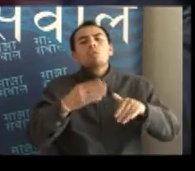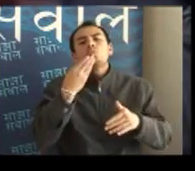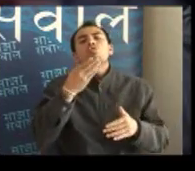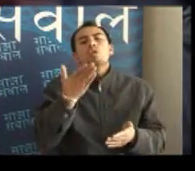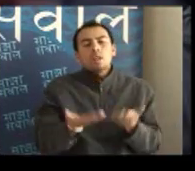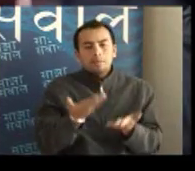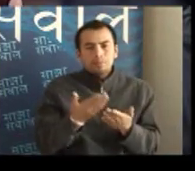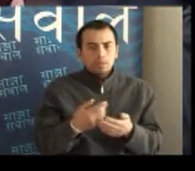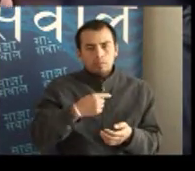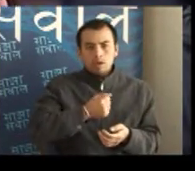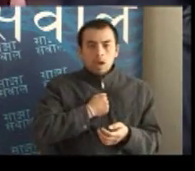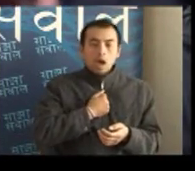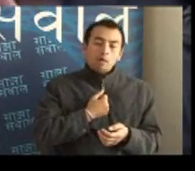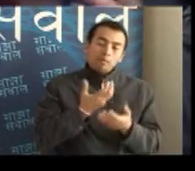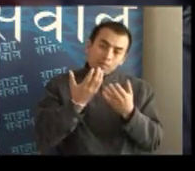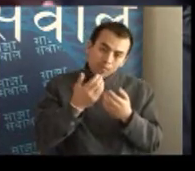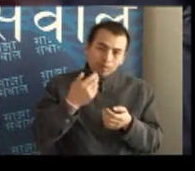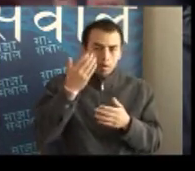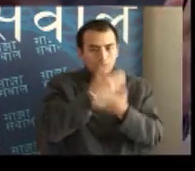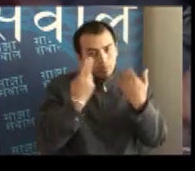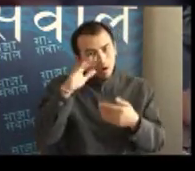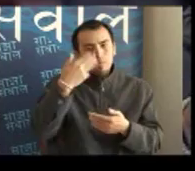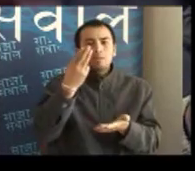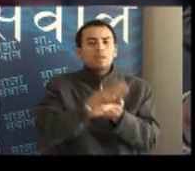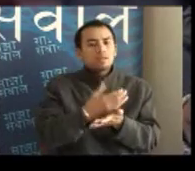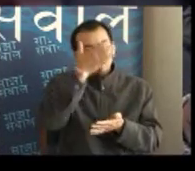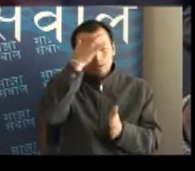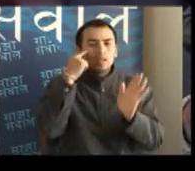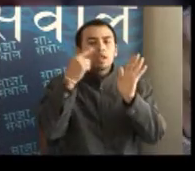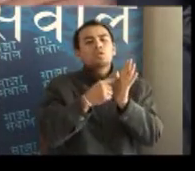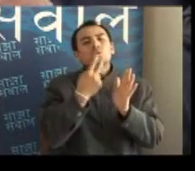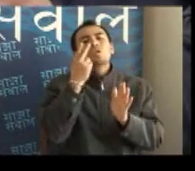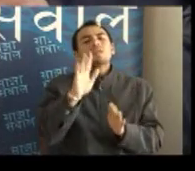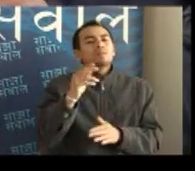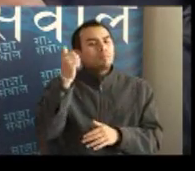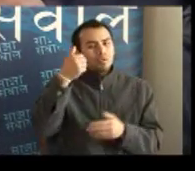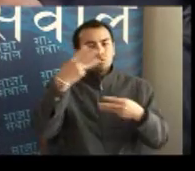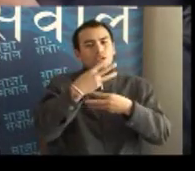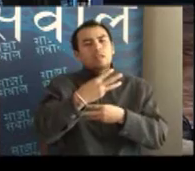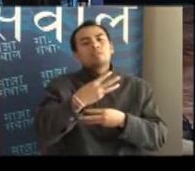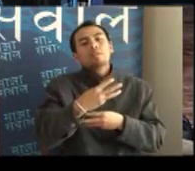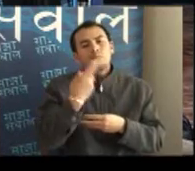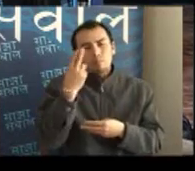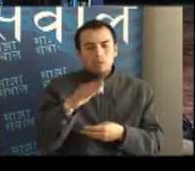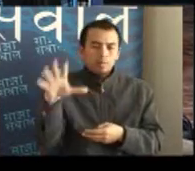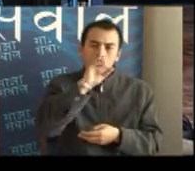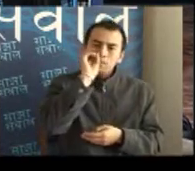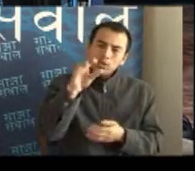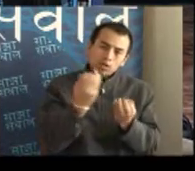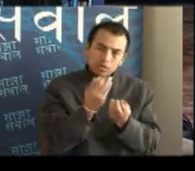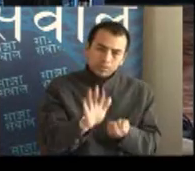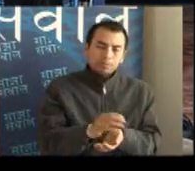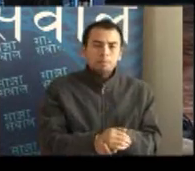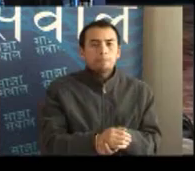रहेछ? म आफूलाई परेपछि मात्रै अरूको समस्या देखिँदो रहेछ भन्ने कुरा मेरो उदाहरणबाट म सबैलाई भन्ने गर्छु। जहिले